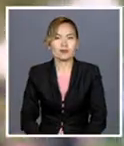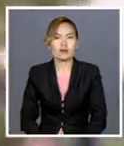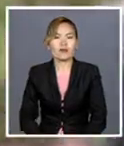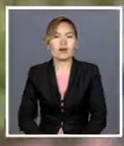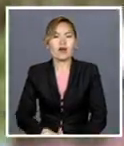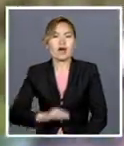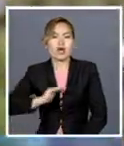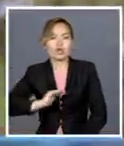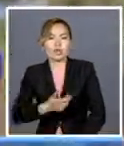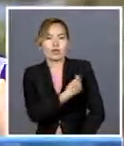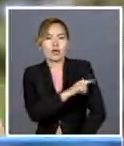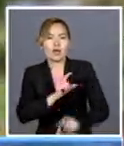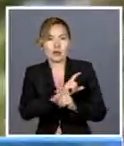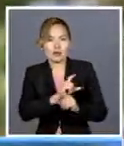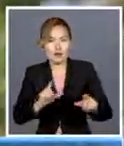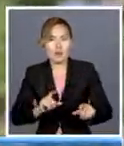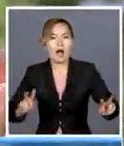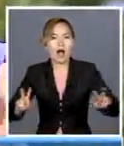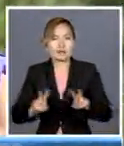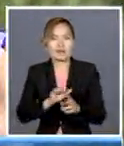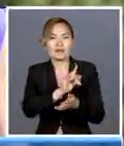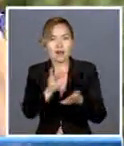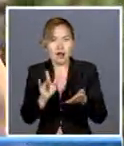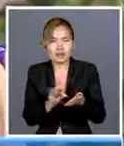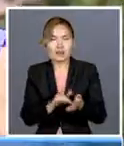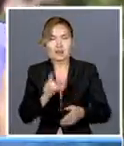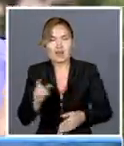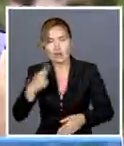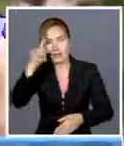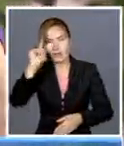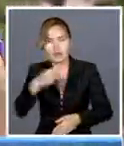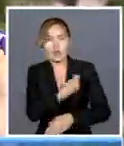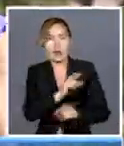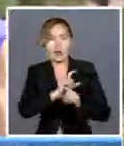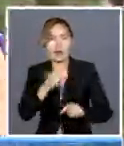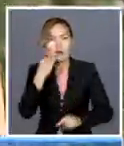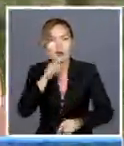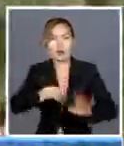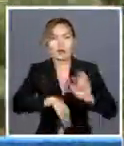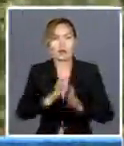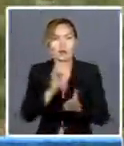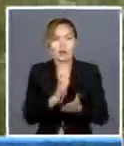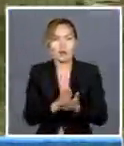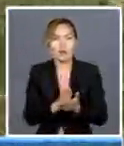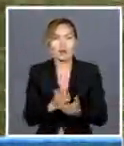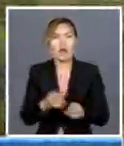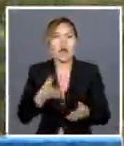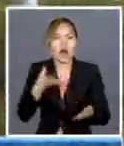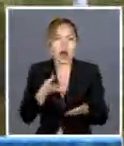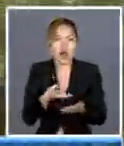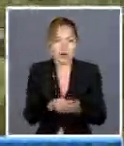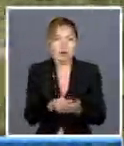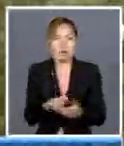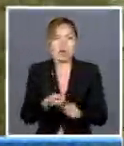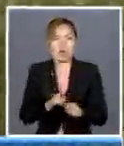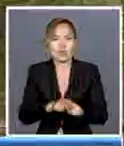клиниканы астаналықтар жақсы біледі. Елордадағы ең тәуір деген медициналық мекемелердің бірі. Бұл жер тек ақылы қызмет көрсетеді, яғни